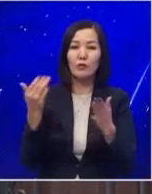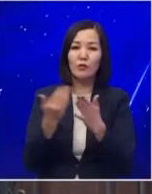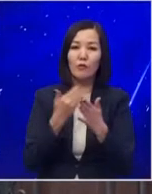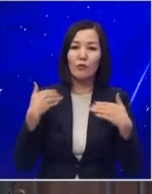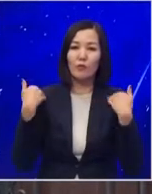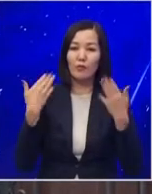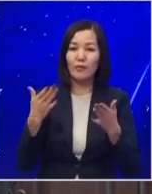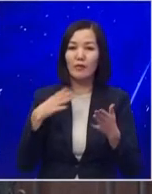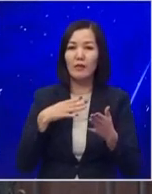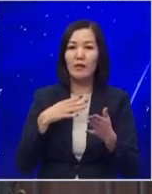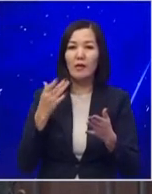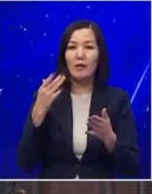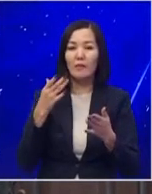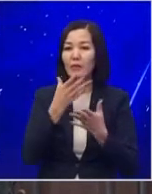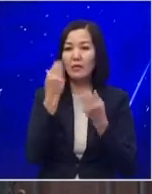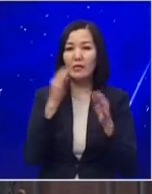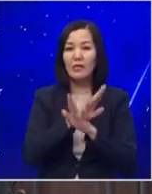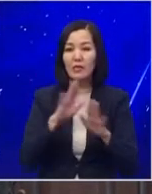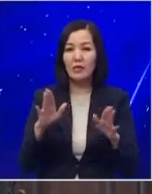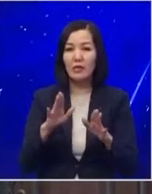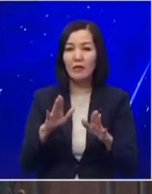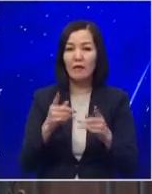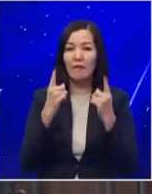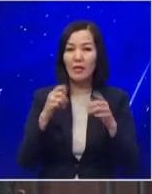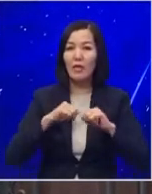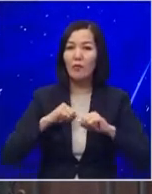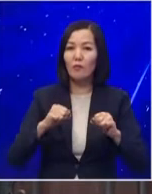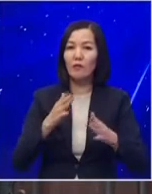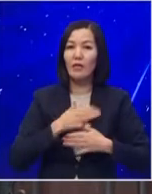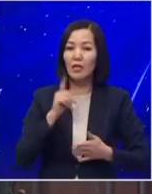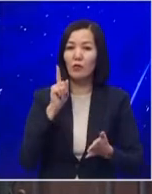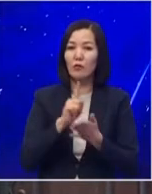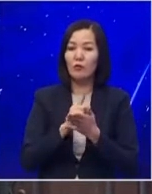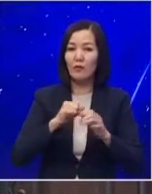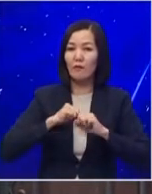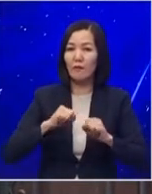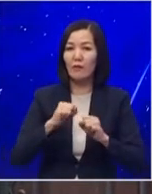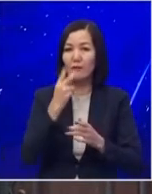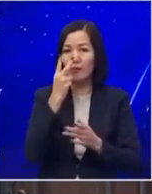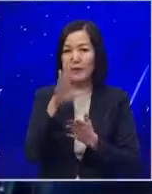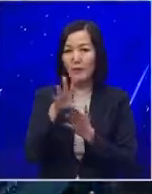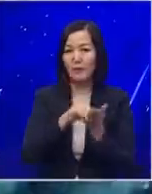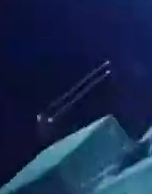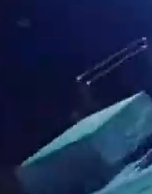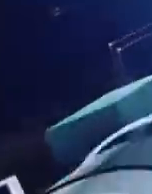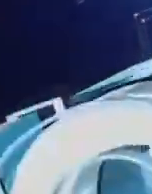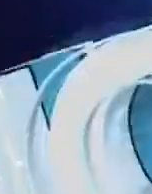мы никогда не должны забывать их великого подвига это наш долг помнить их героизм и видеть в нем пример